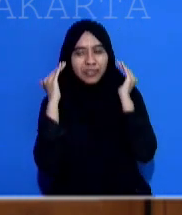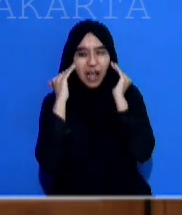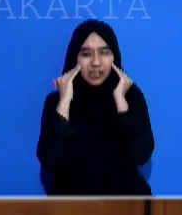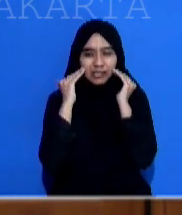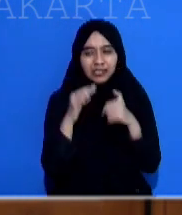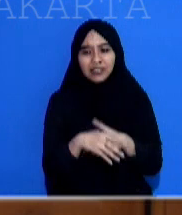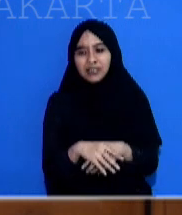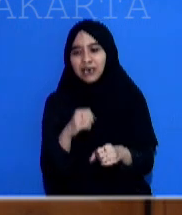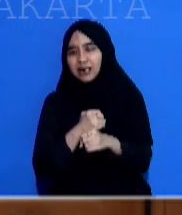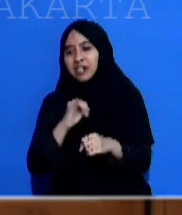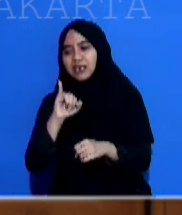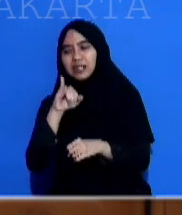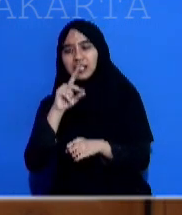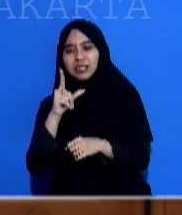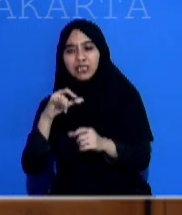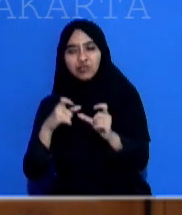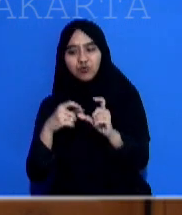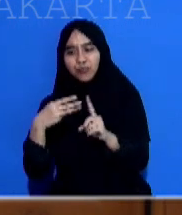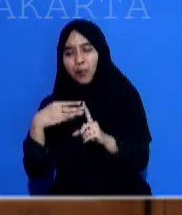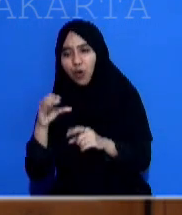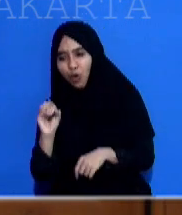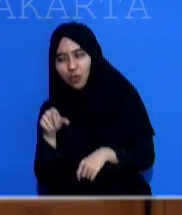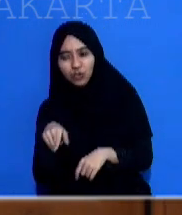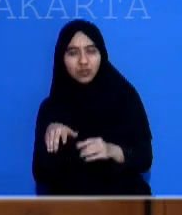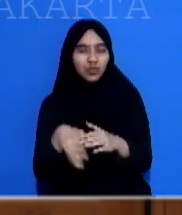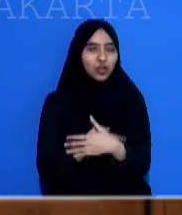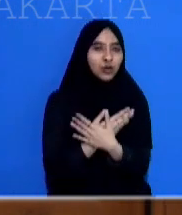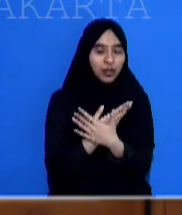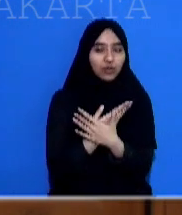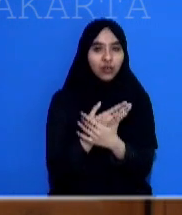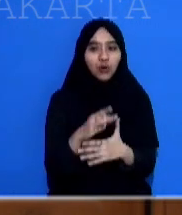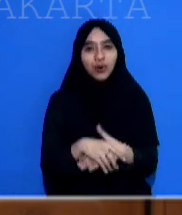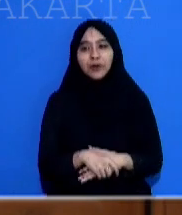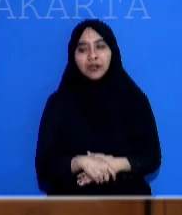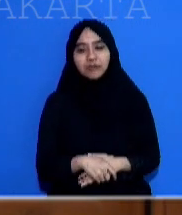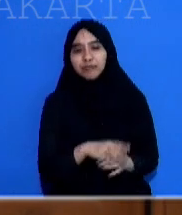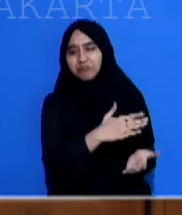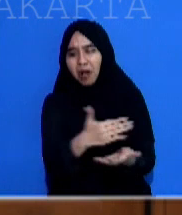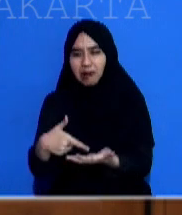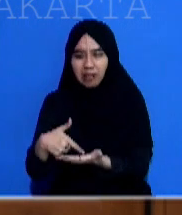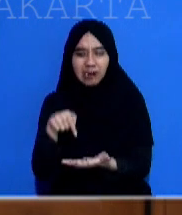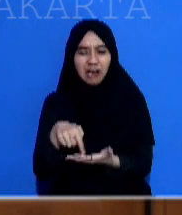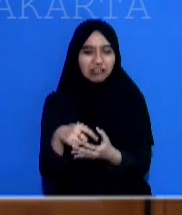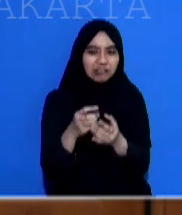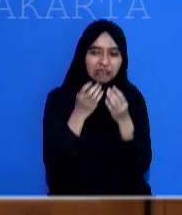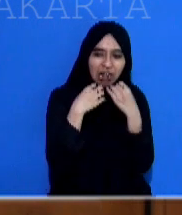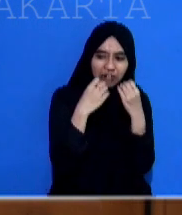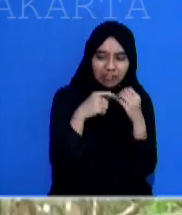Giri Subo Kabupaten Gunung Kidul pikanto asil panen ingkang sae. Mliginipun kangge jinis tanaman palawija.